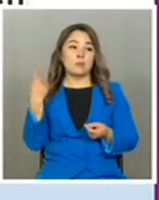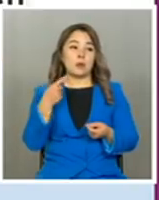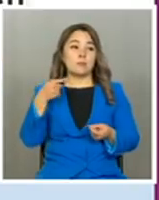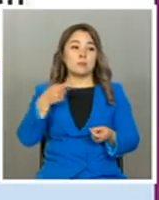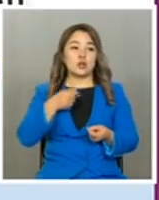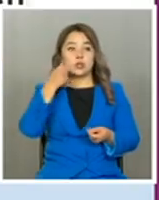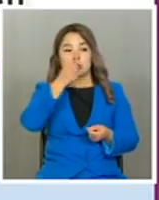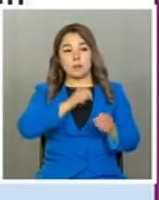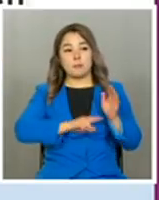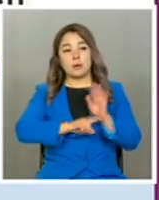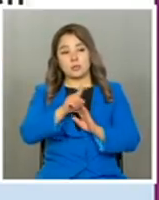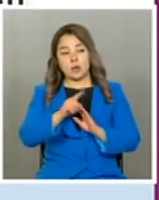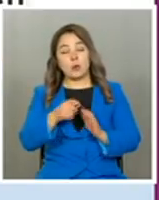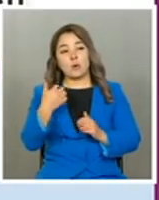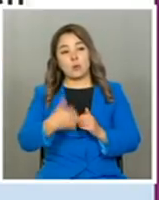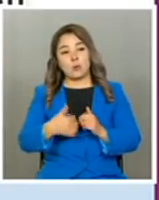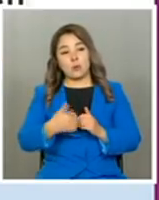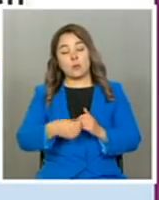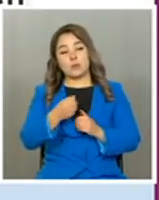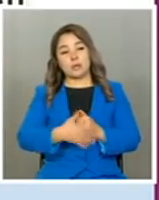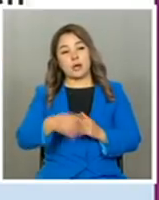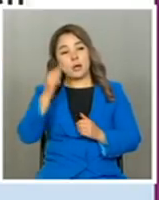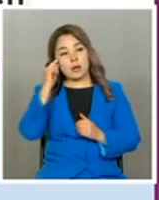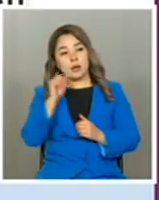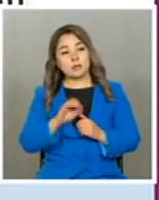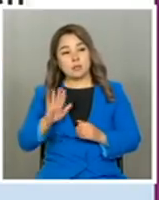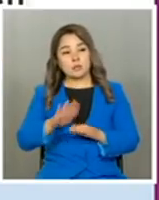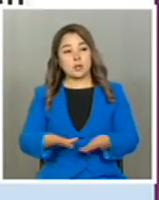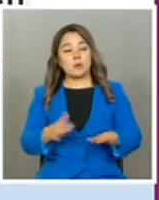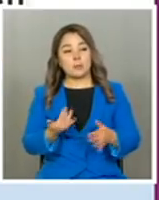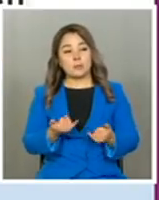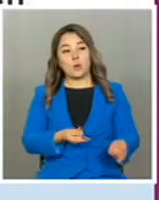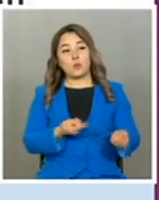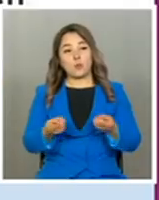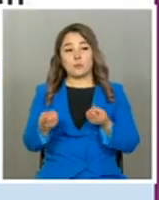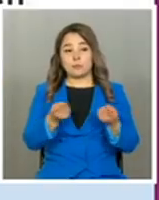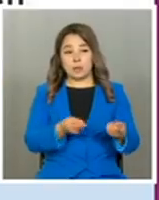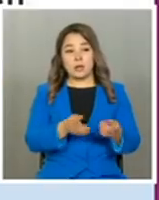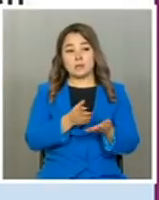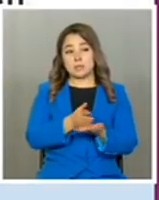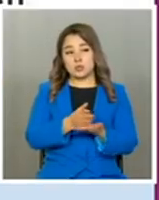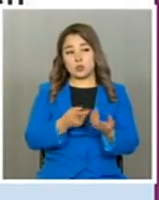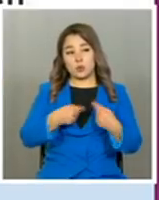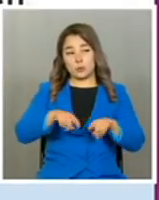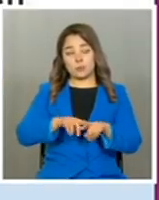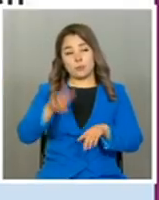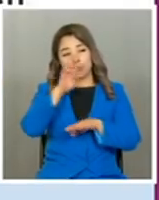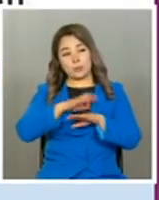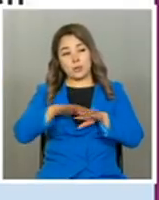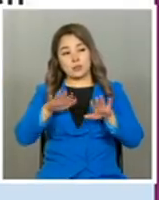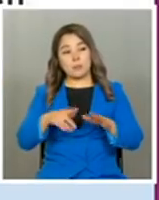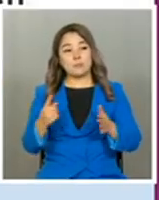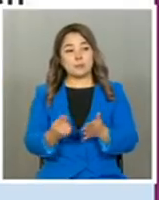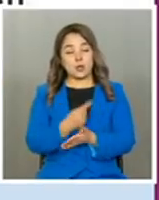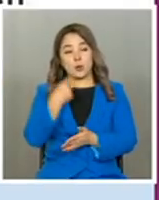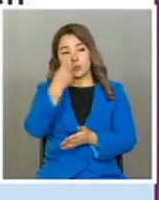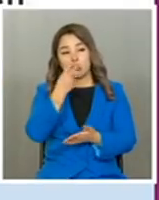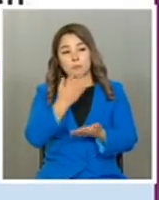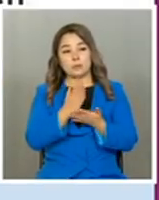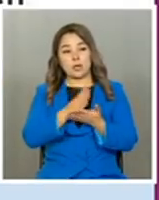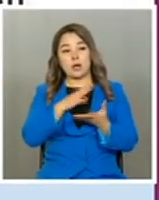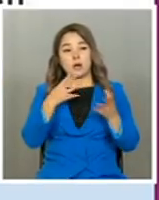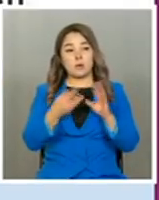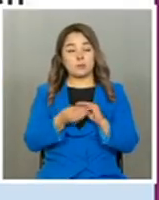мыңжылдықтан бастап, Орта Азиялық көшпелі қауымдастықтарда саяси ұйым мен мемлекеттің алғашқы түрлері